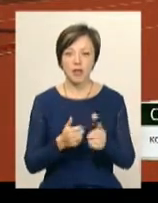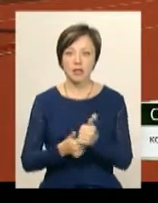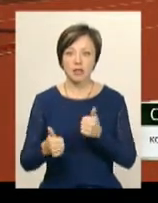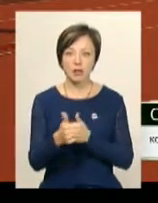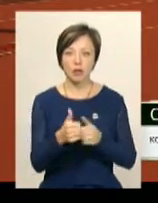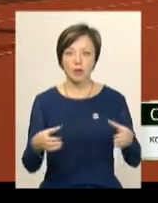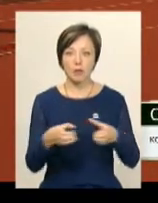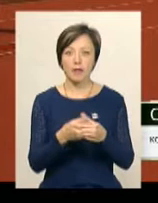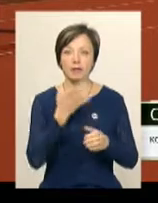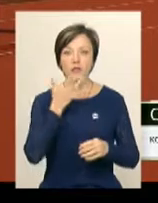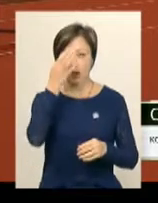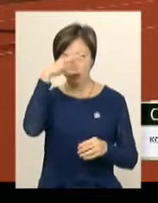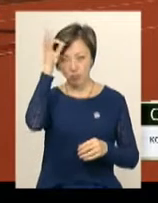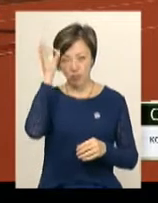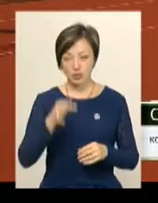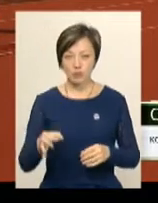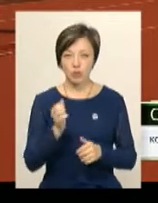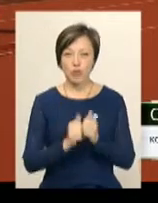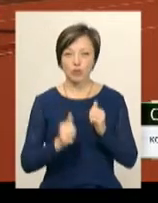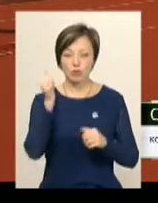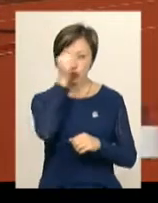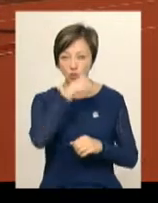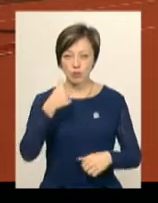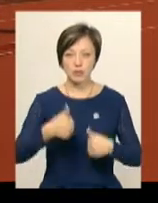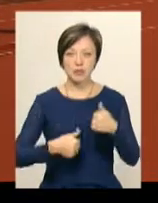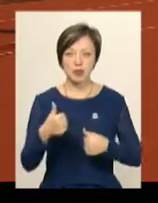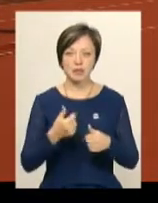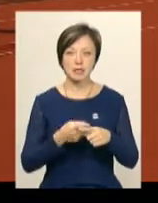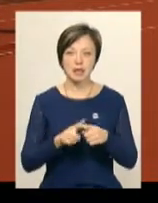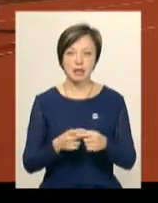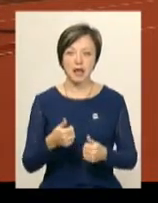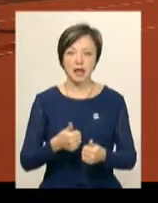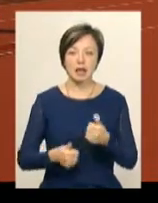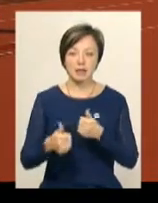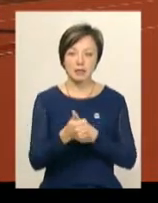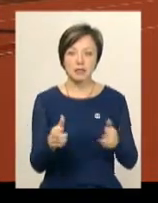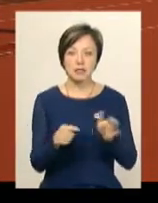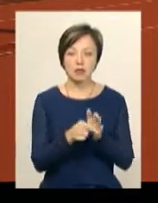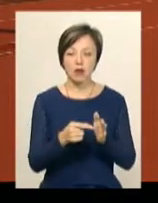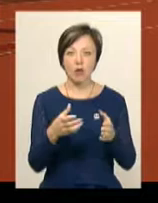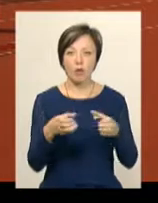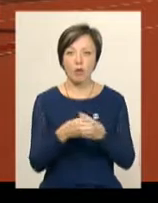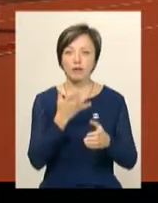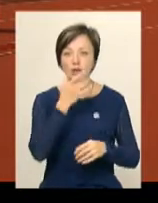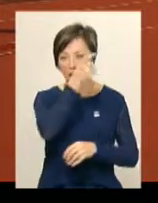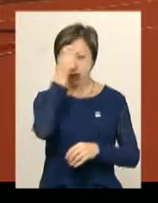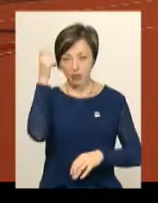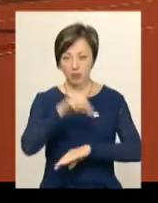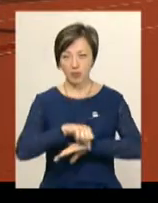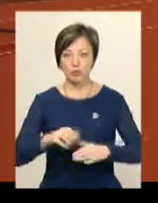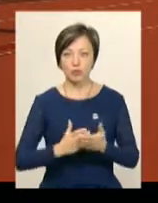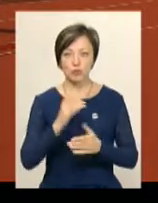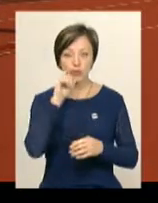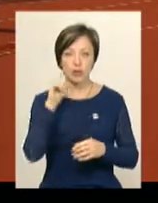команда Національної поліції в області, яка чи не кожного року змагається за це лідерство із командою Національної академії Державної прикордонної служби